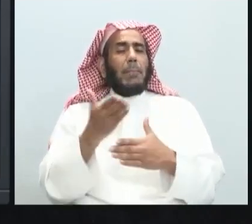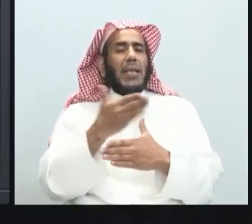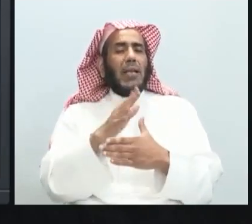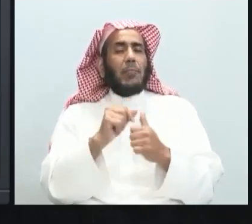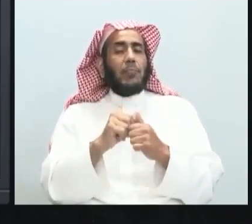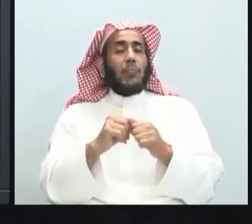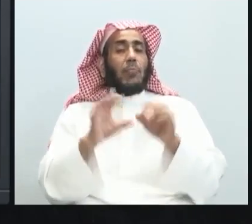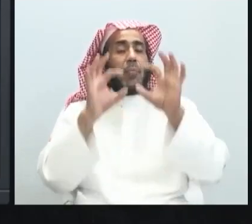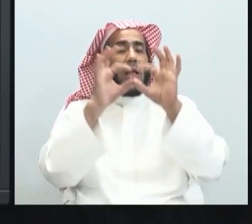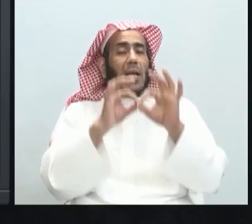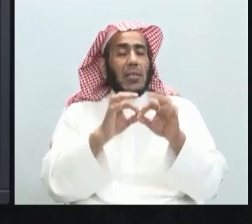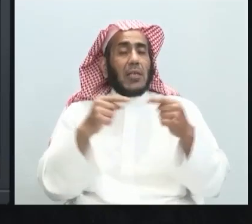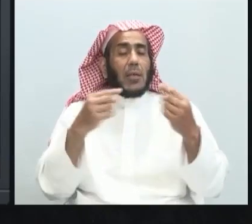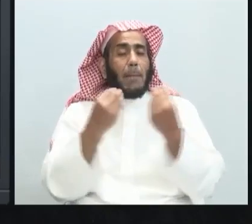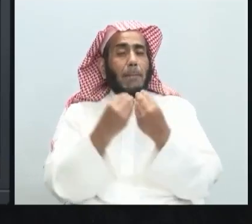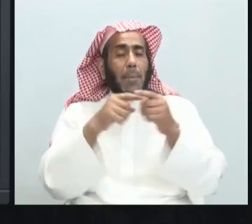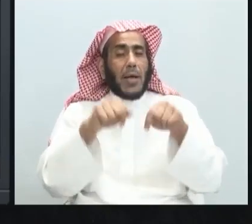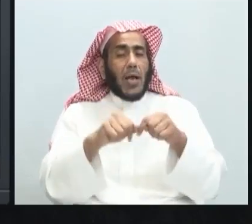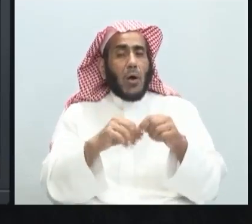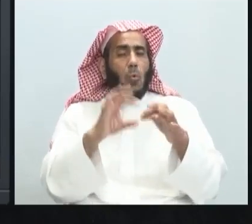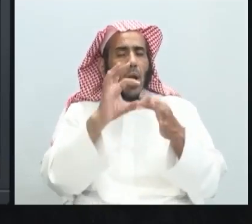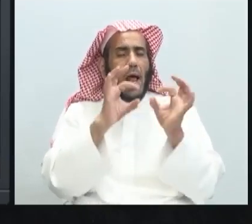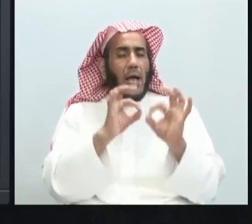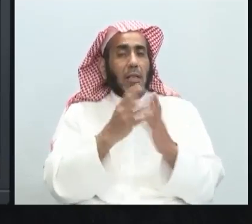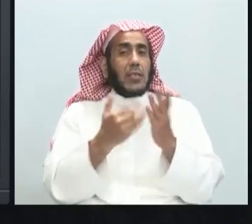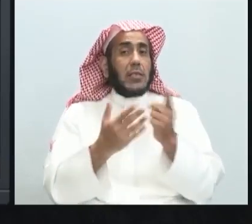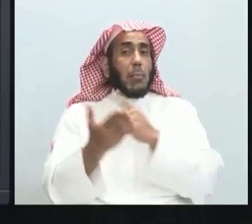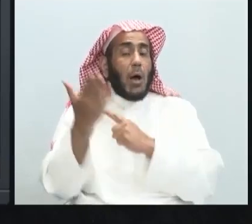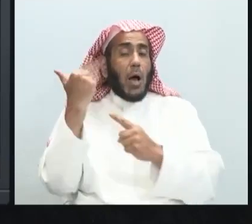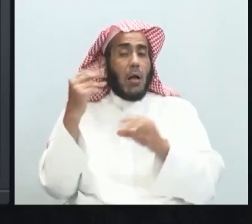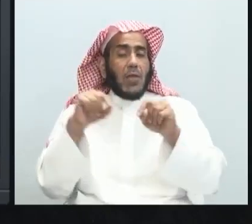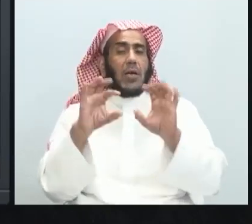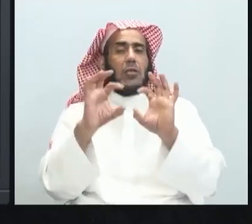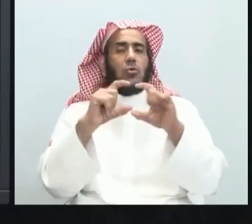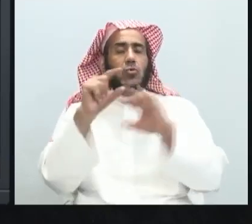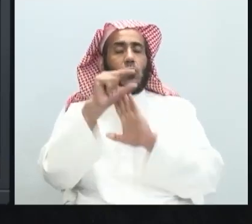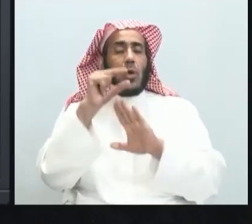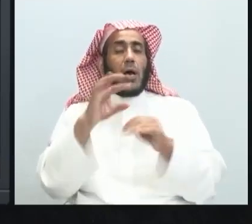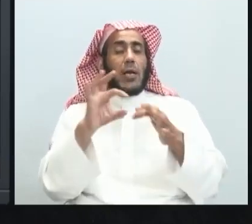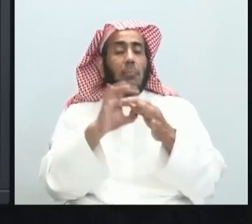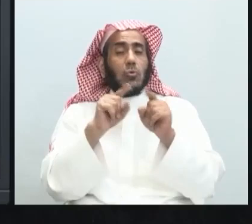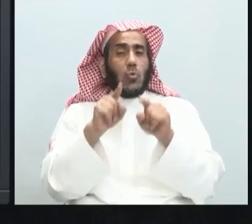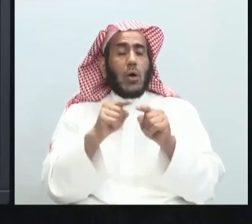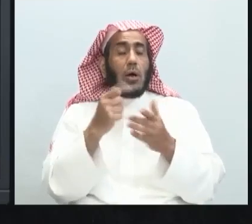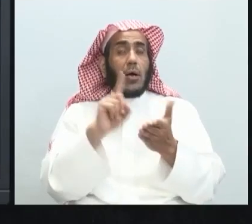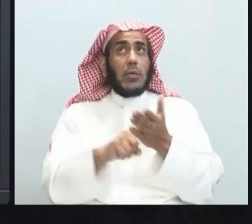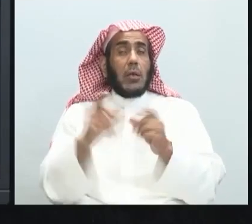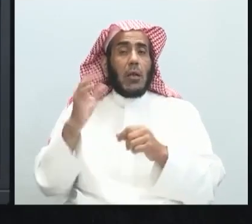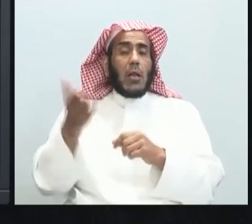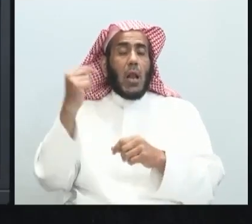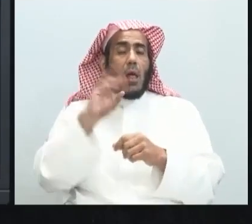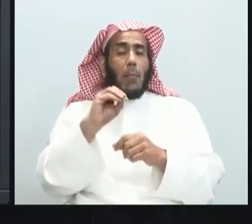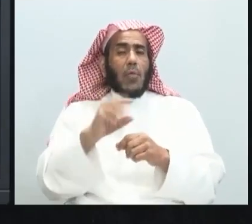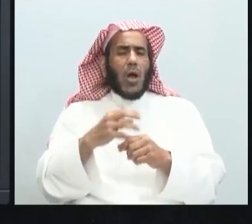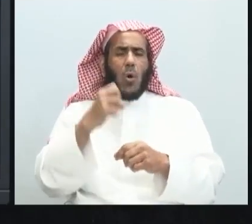بين الايات التي معنا وبين ما سبق من ايات في هذه السوره الرابط هو ان الله تعالى لما